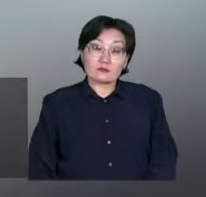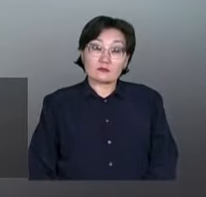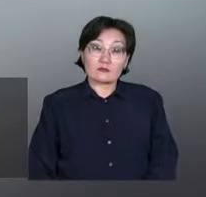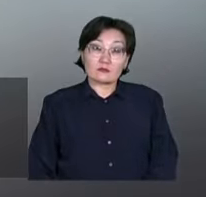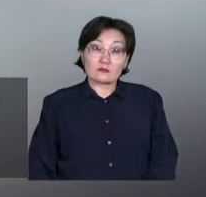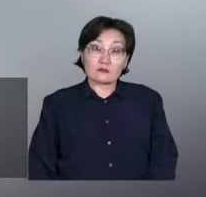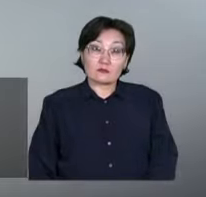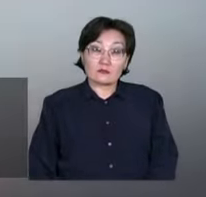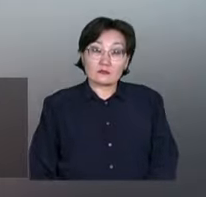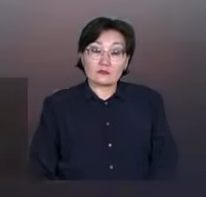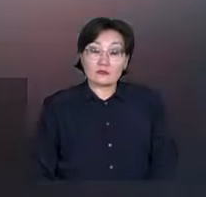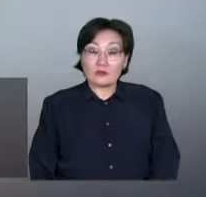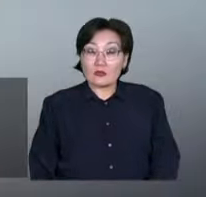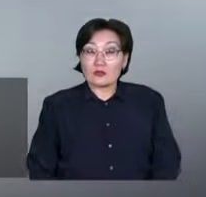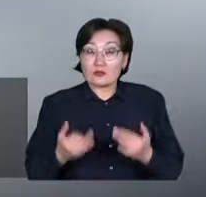Вот сегодня 2 февраля.